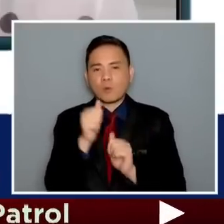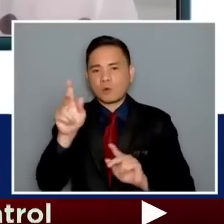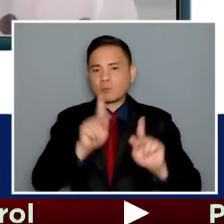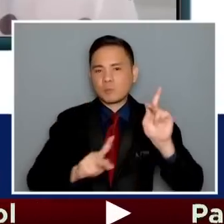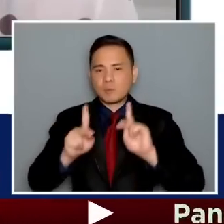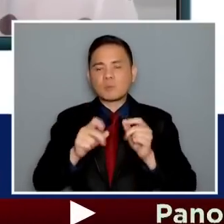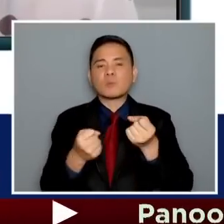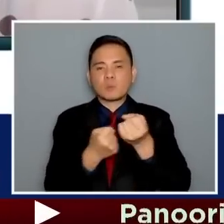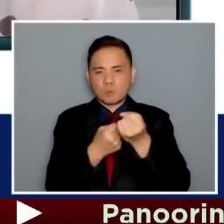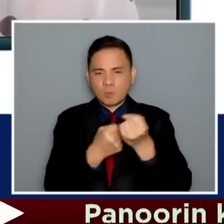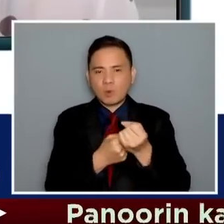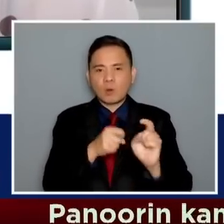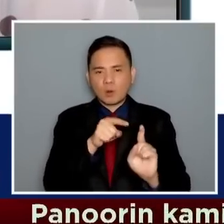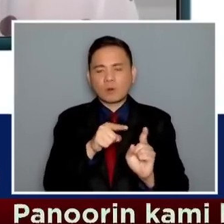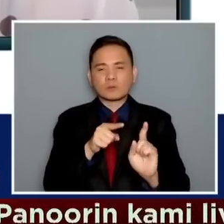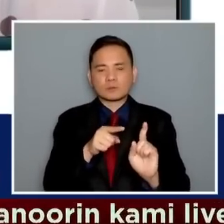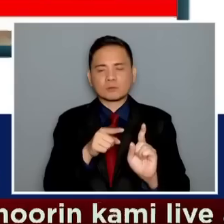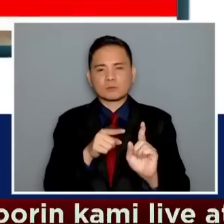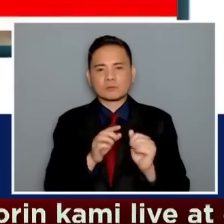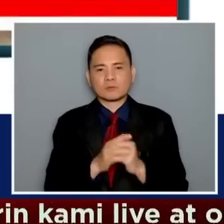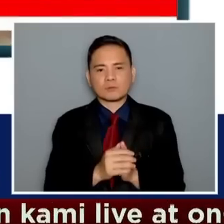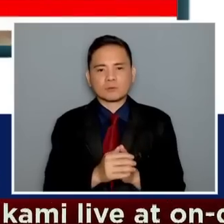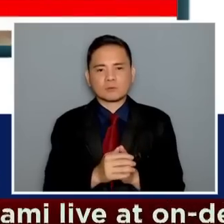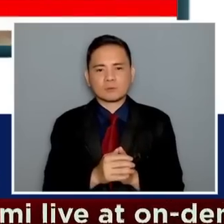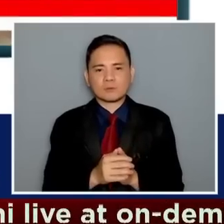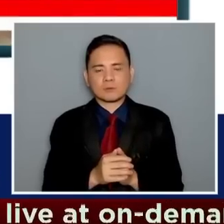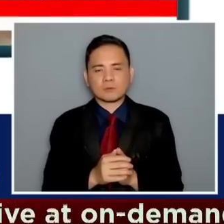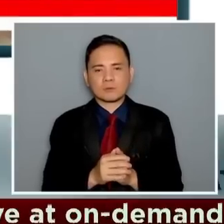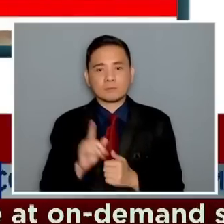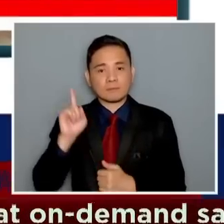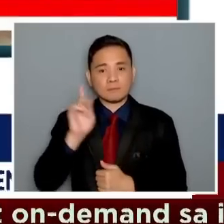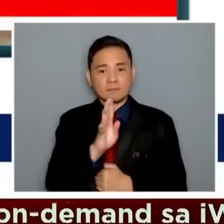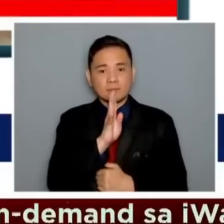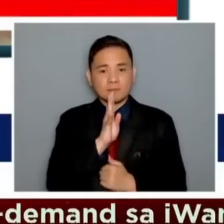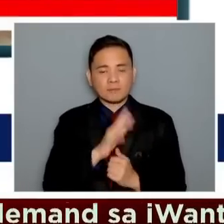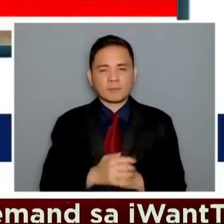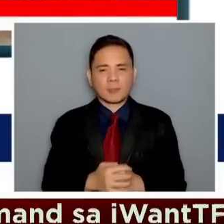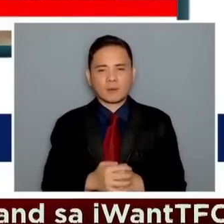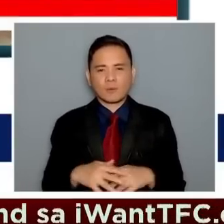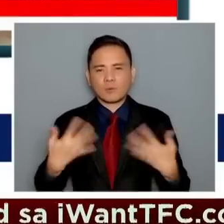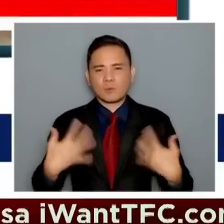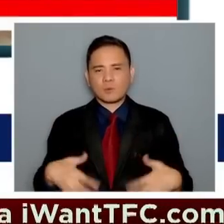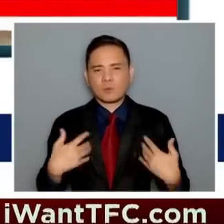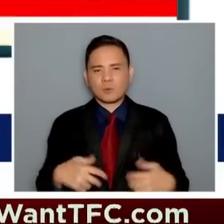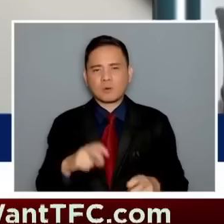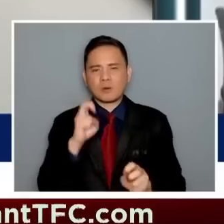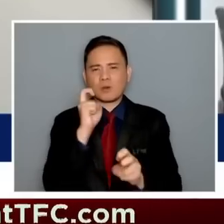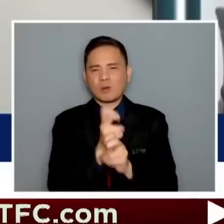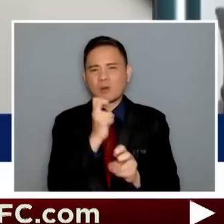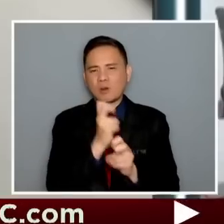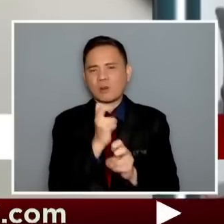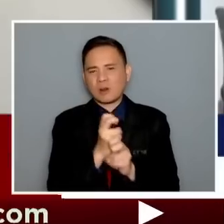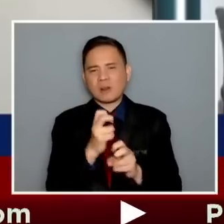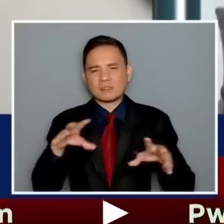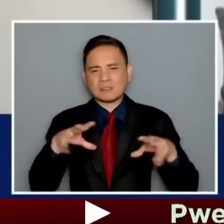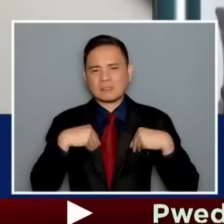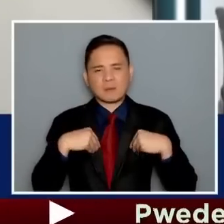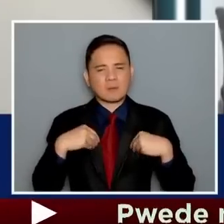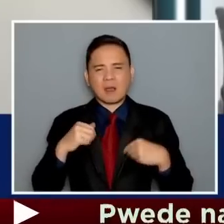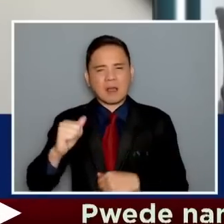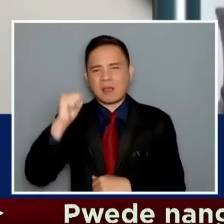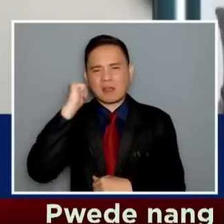Chacha. Mahirap pong tanggapin na hindi po sila open. Hindi ko po